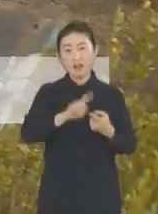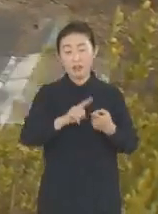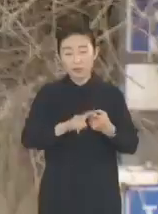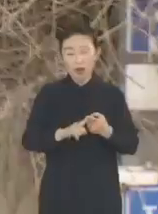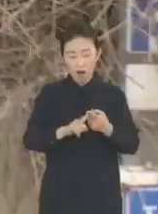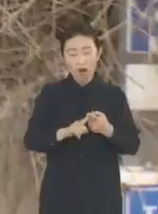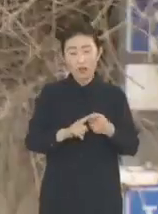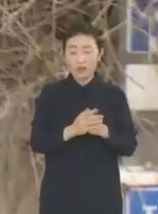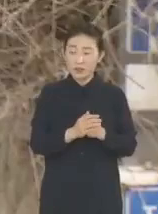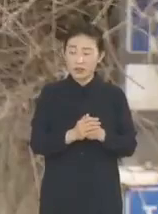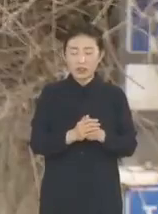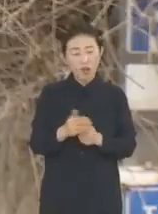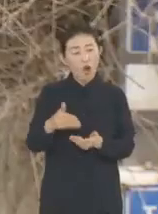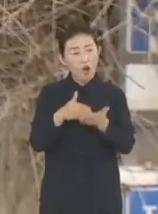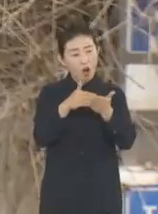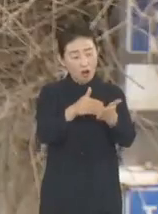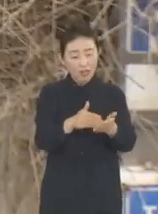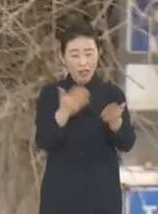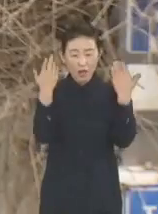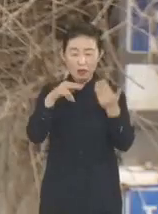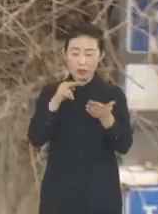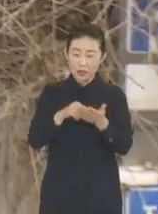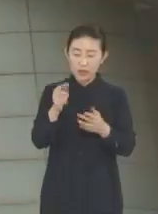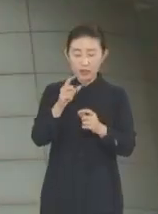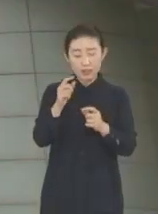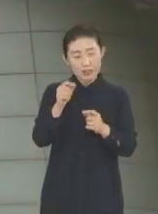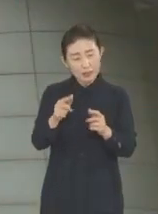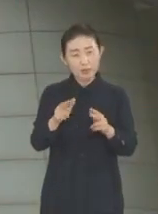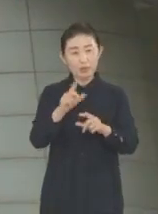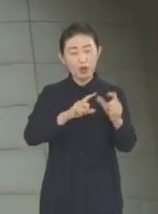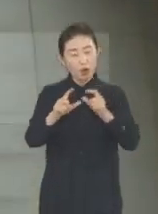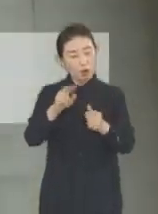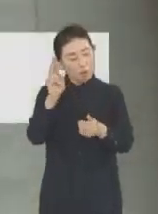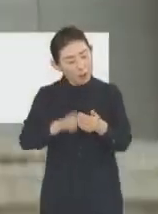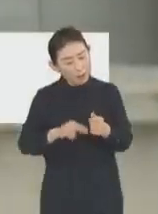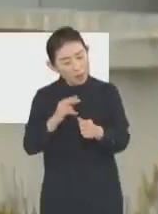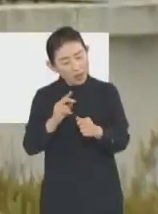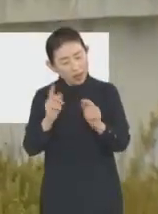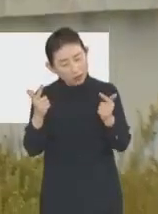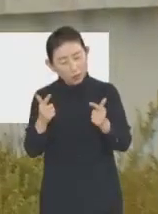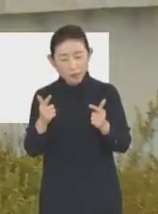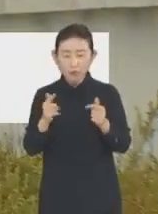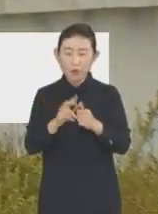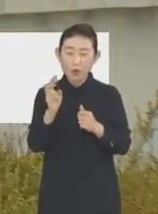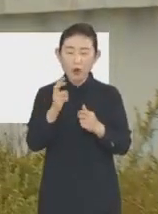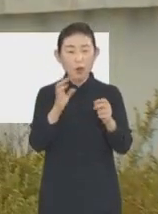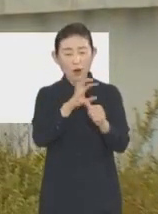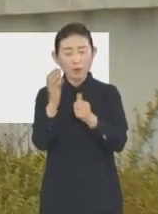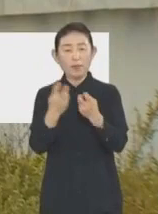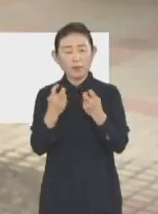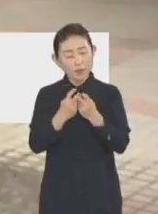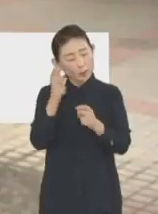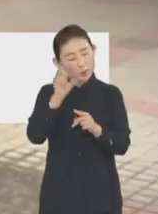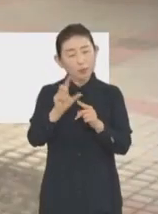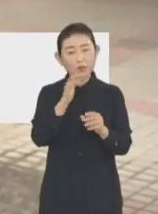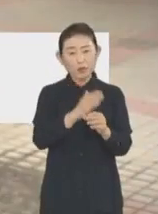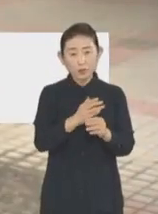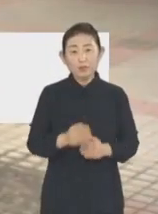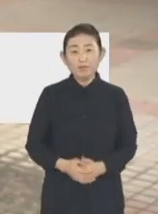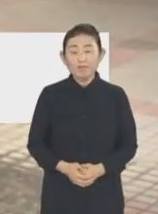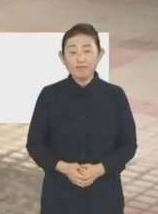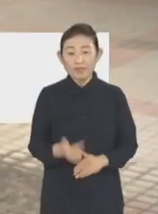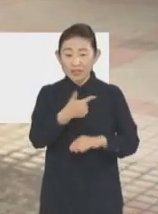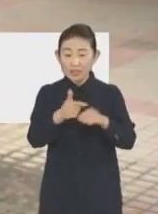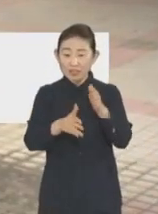매각에 신중한 입장으로 돌아섰습니다. 대전시에서도 의견을 주신 것도 있고 직접 협의도 했었거든요. 활용